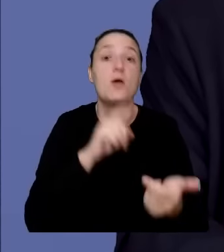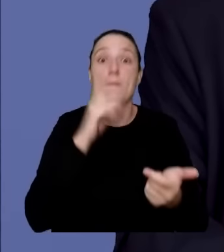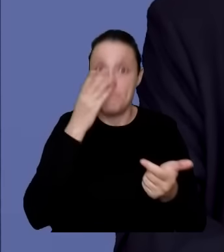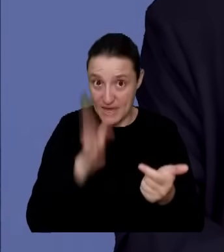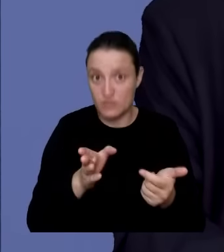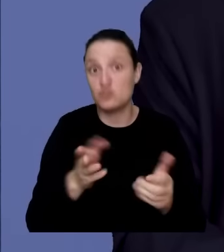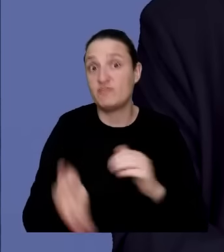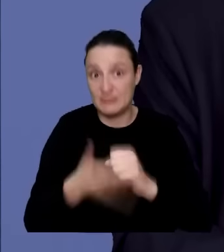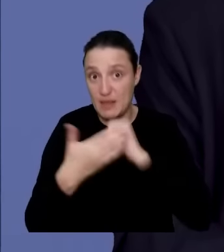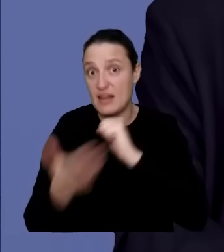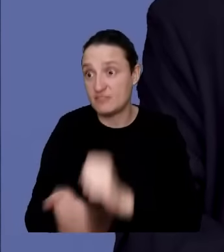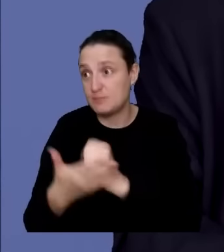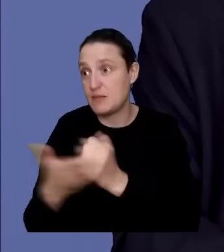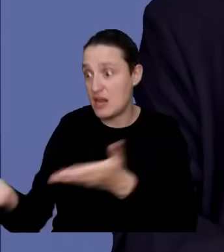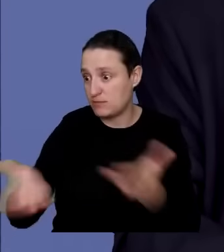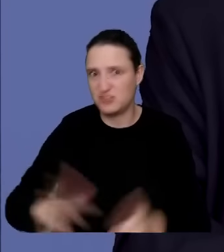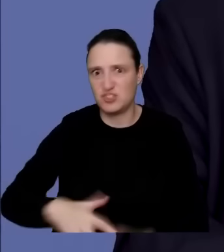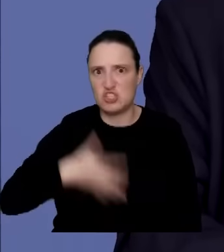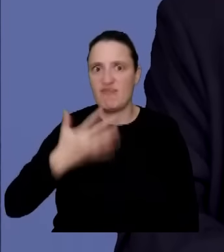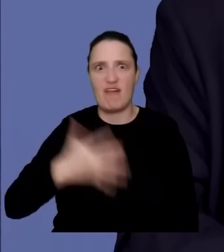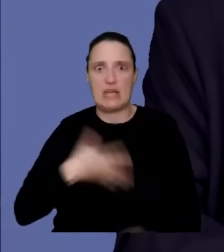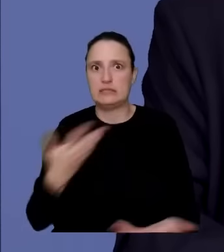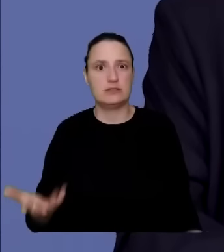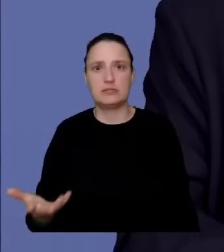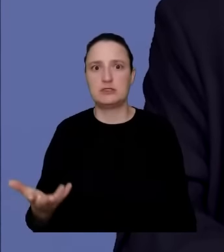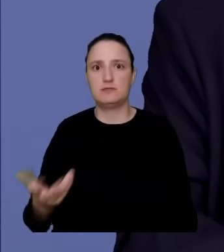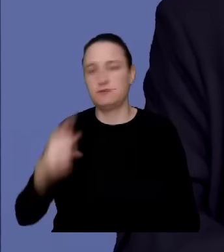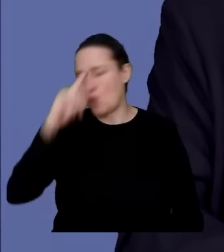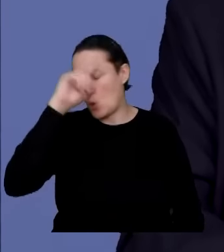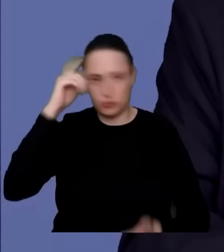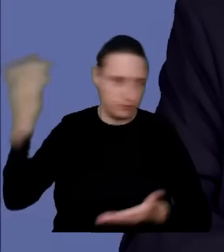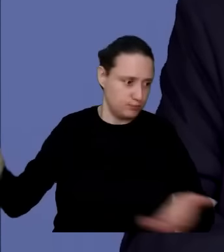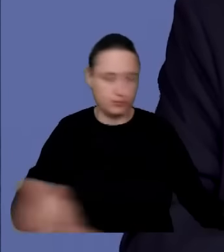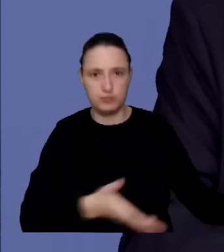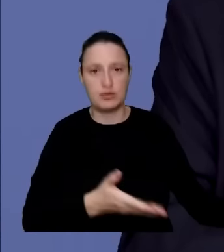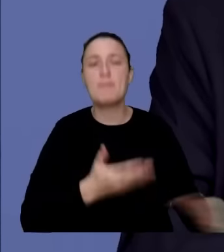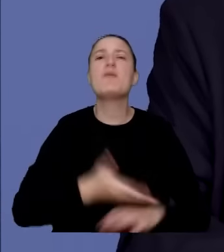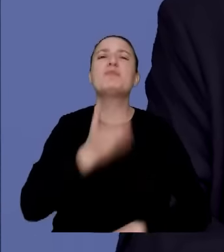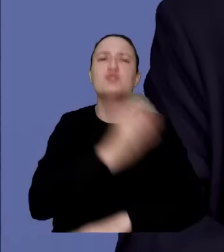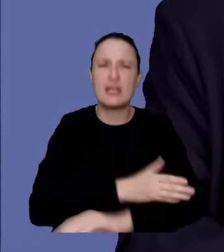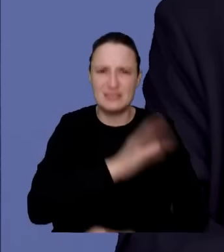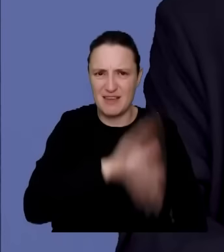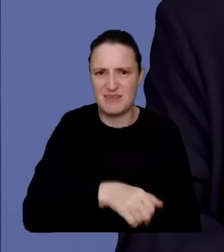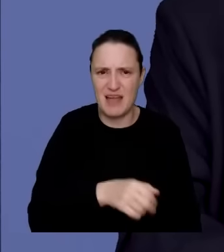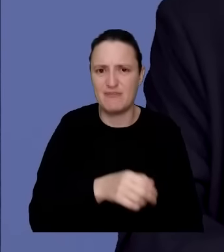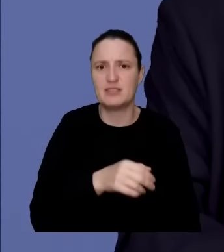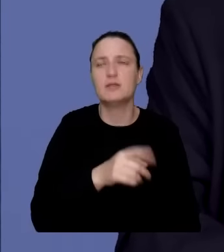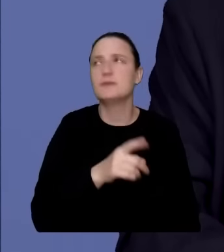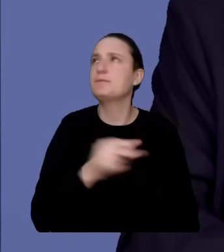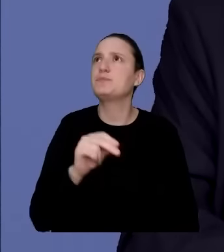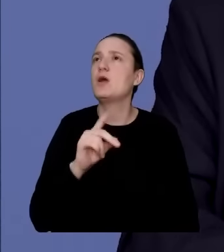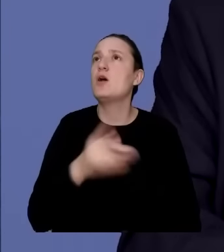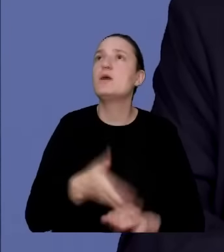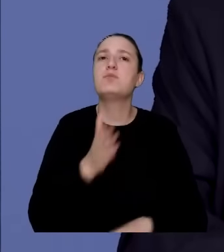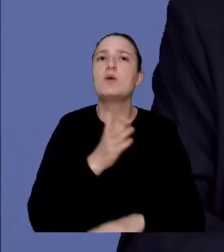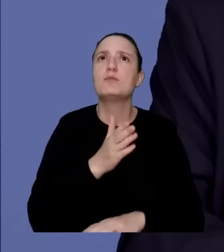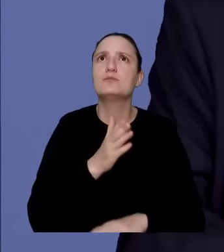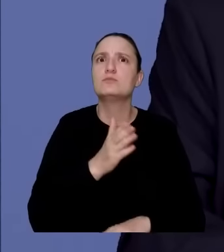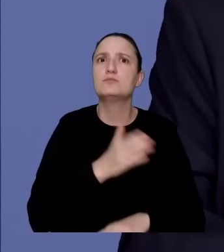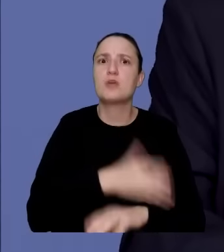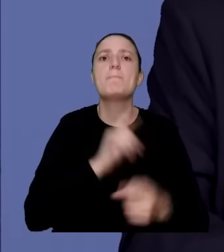popieranie tego dziwactwa jeszcze poprzedniczki ursuli vaner to znaczy nie tyle poprzedniczki ale tak